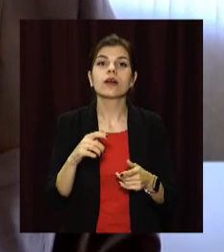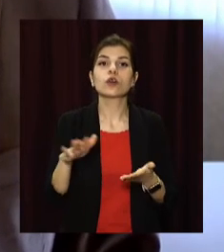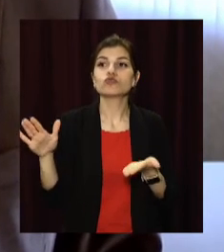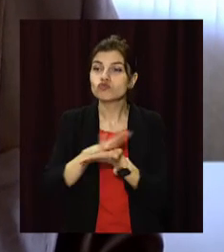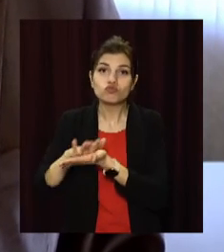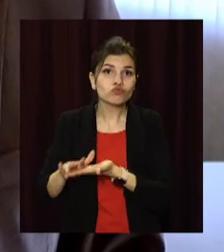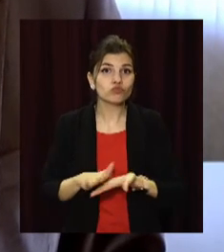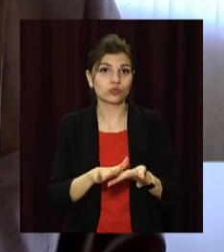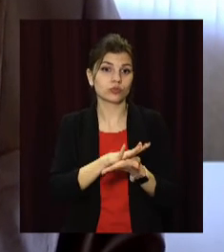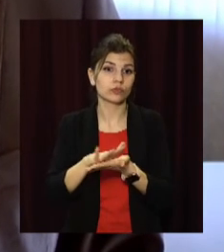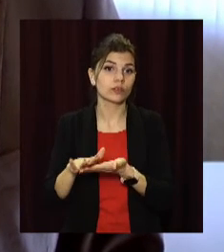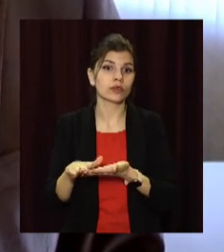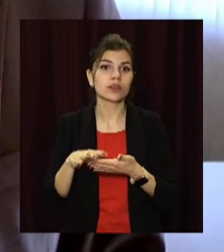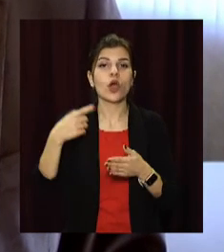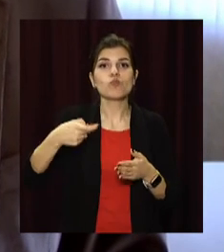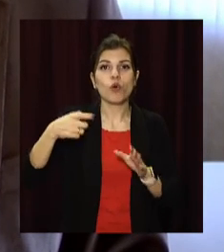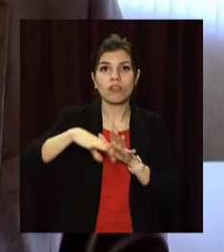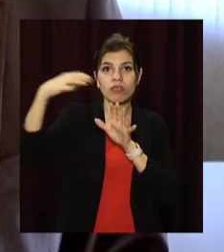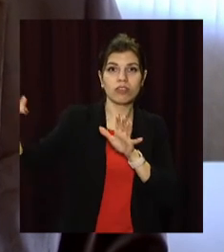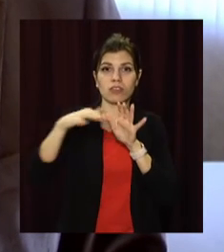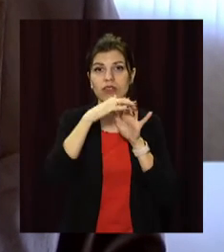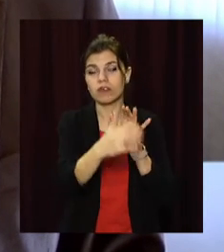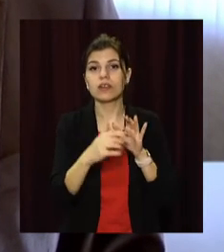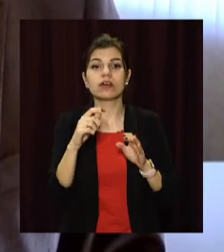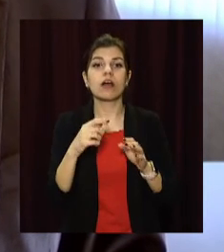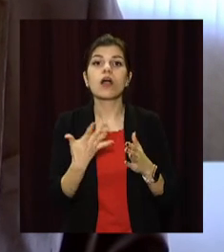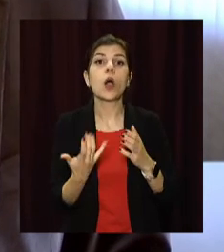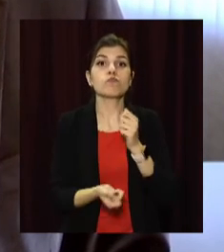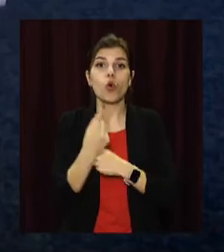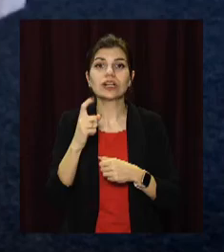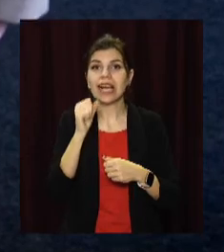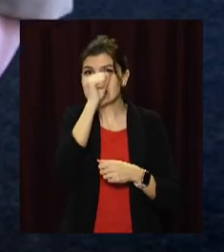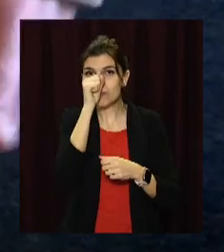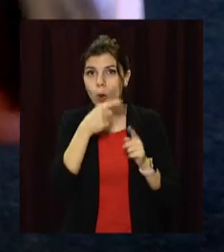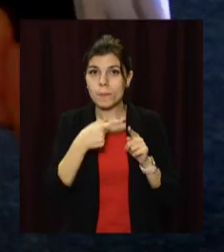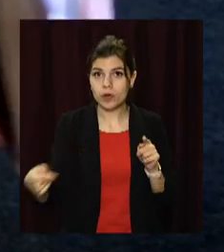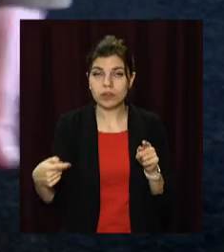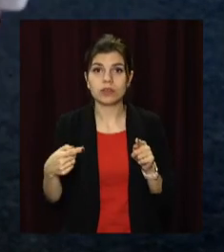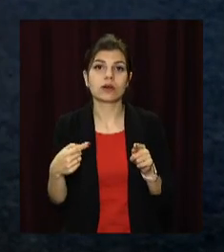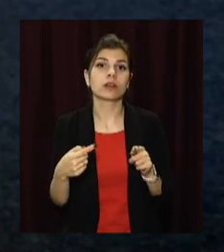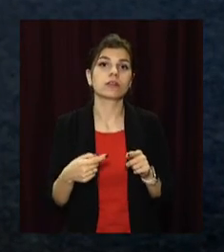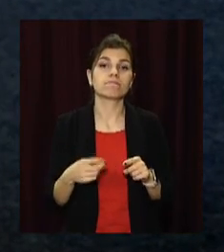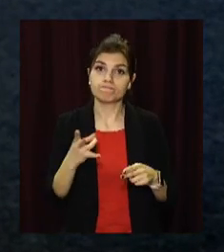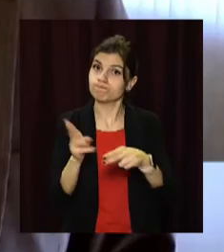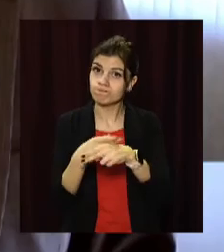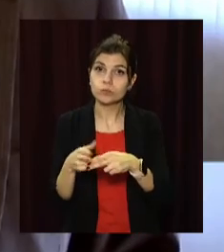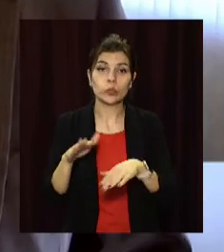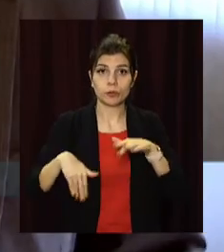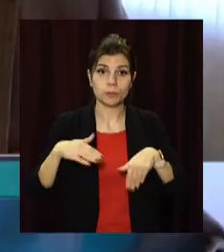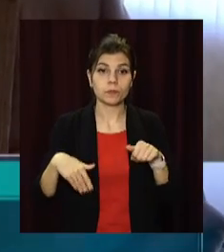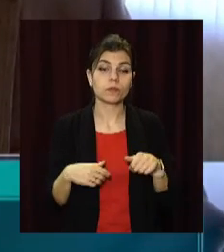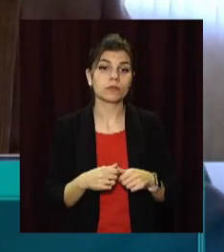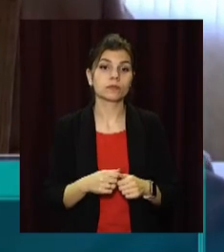провести, ліквідувати сміттєзвалища, які виникли за зимовий період. Вулиця Сурська – це є